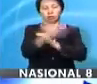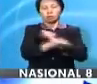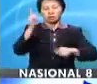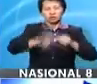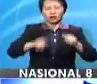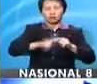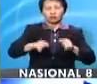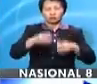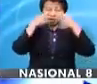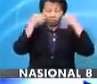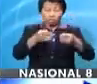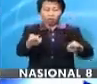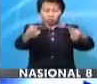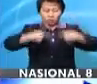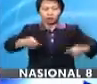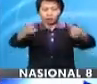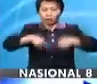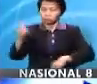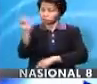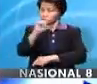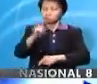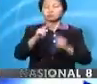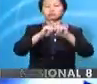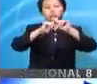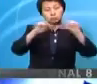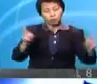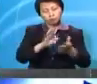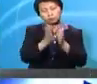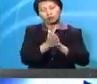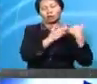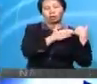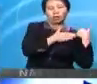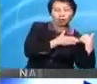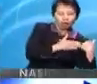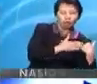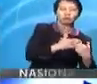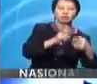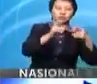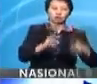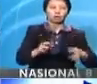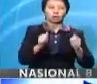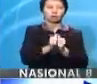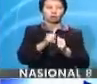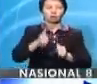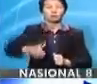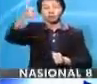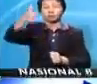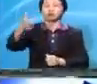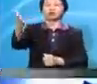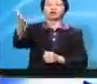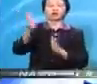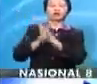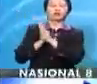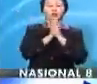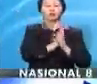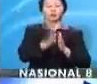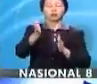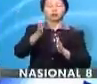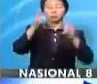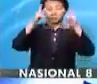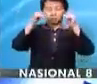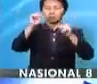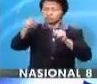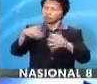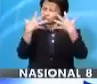sanggup membiarkan kehadiran pendatang asing tanpa izin parti menjadi beban kepada rakyat dan pemenang Nobel Keamanan Aung San Suu Kyi